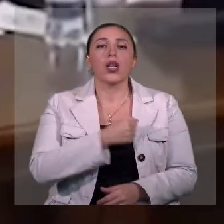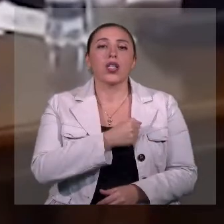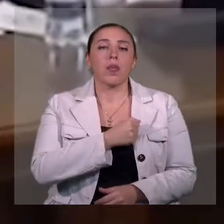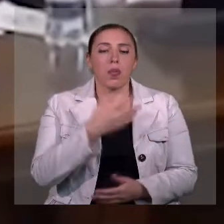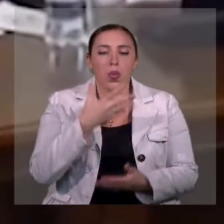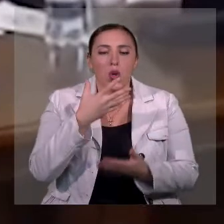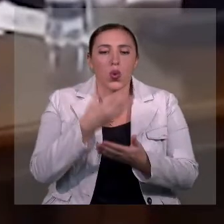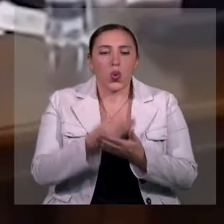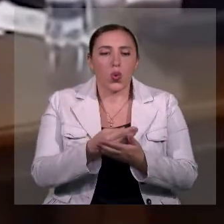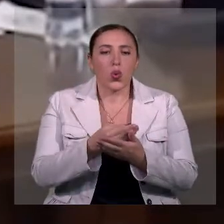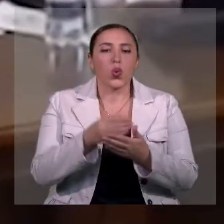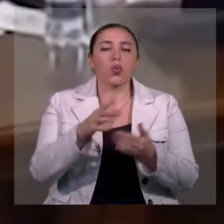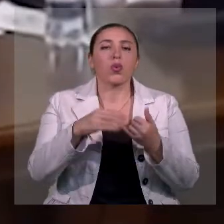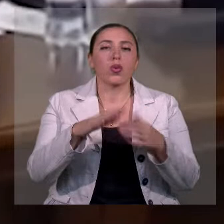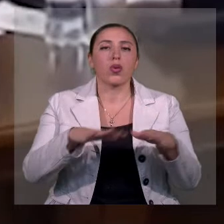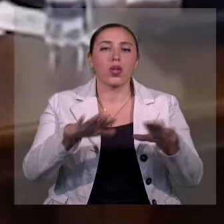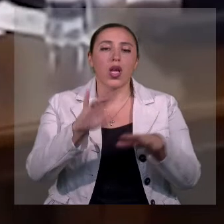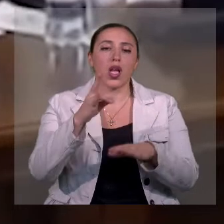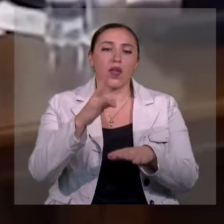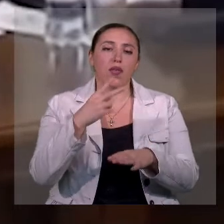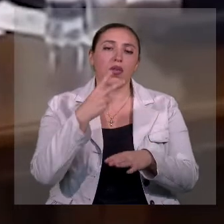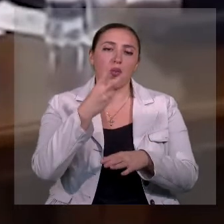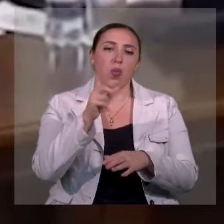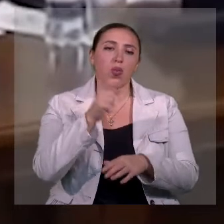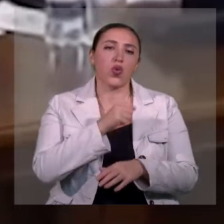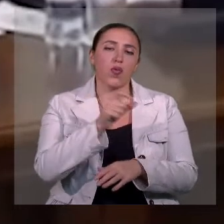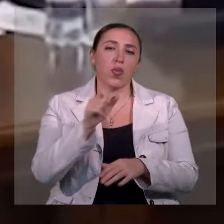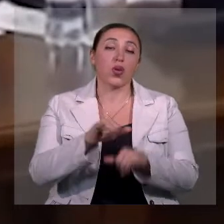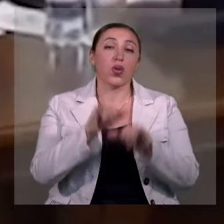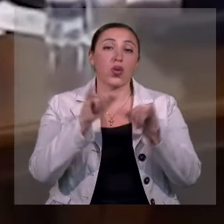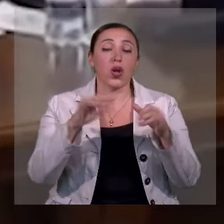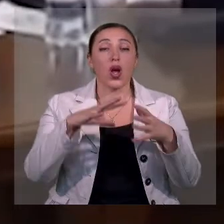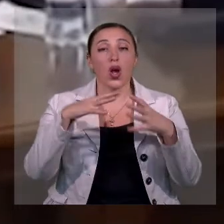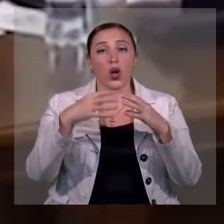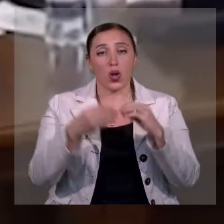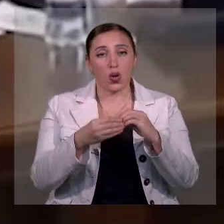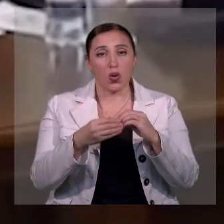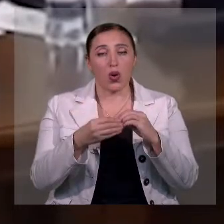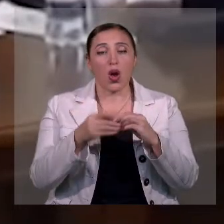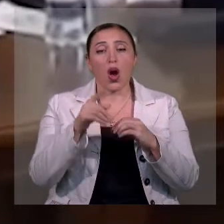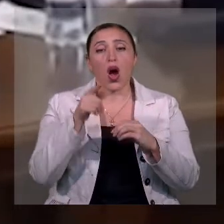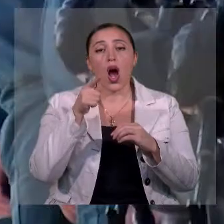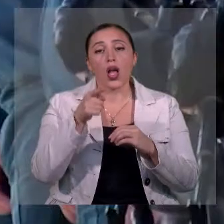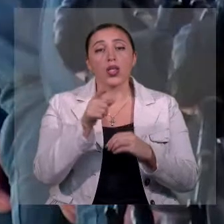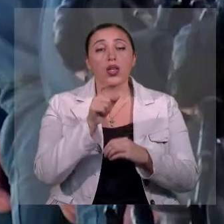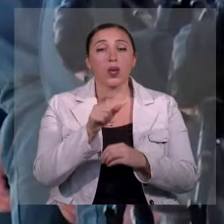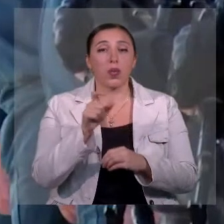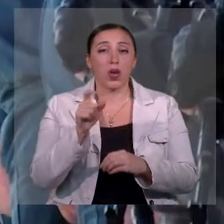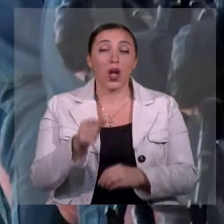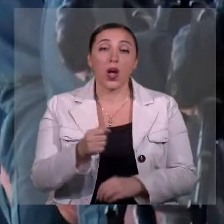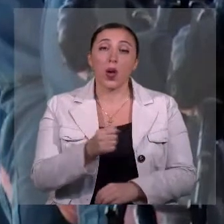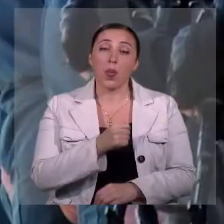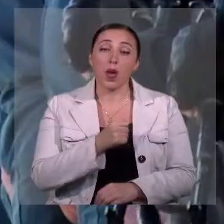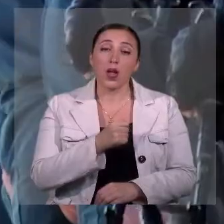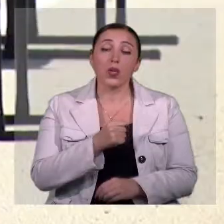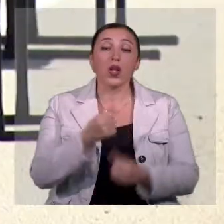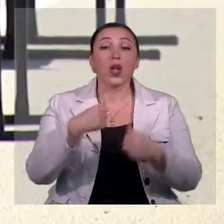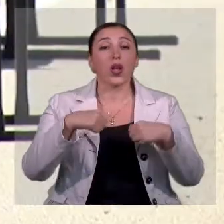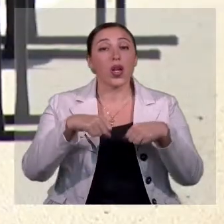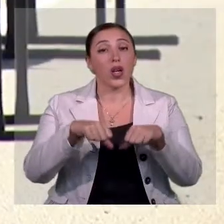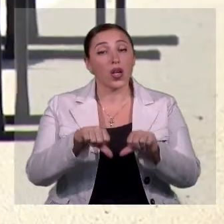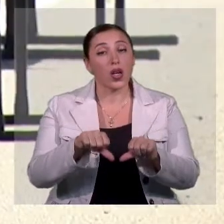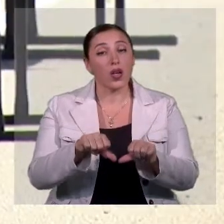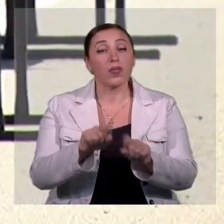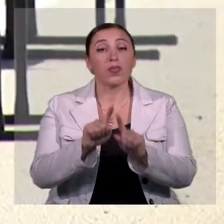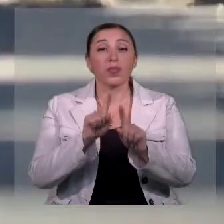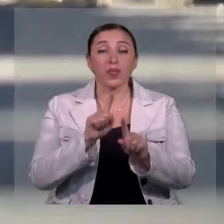զորամիավորումը երկրի տարածքում՝ Նախիջևանի ինքնավար մարզում, ընդհանուր թվով ավելի քան 1000 մարդ։ Պաշտպանության հանձնաժողովի փոխնախագահը